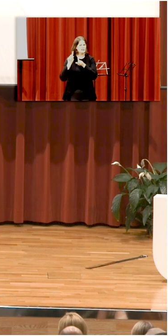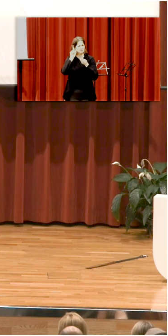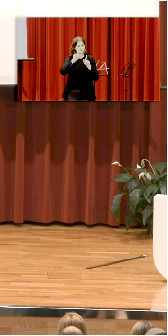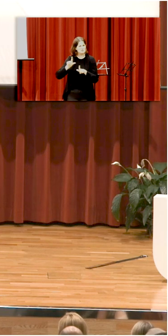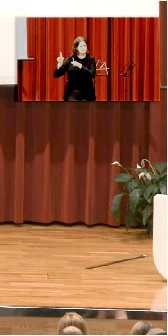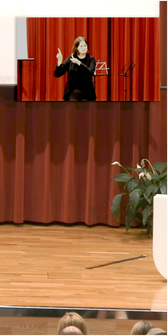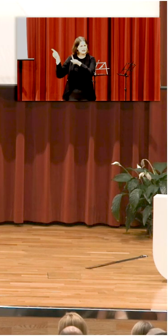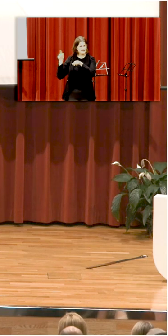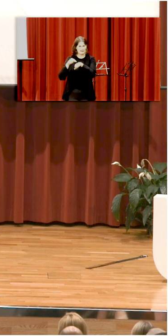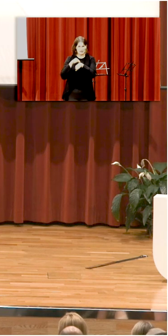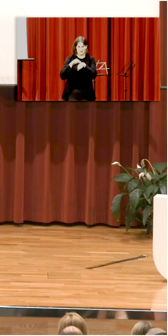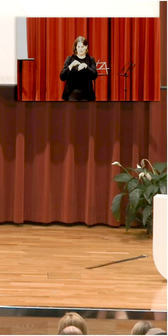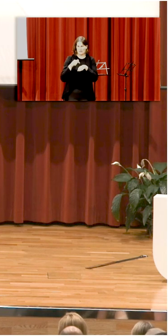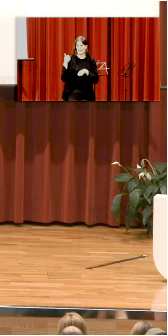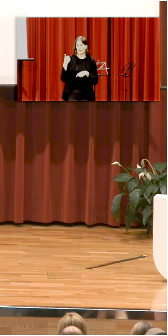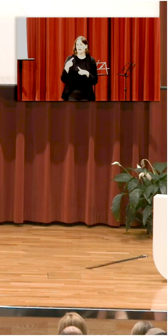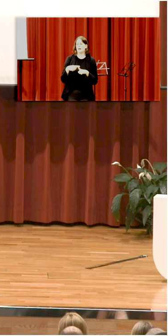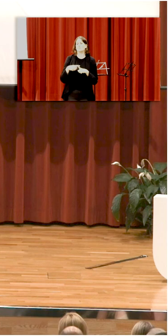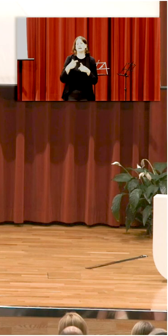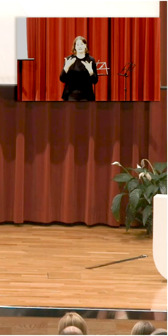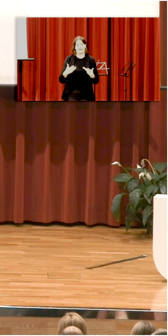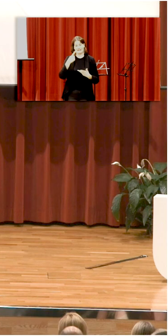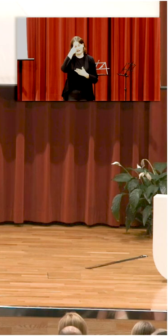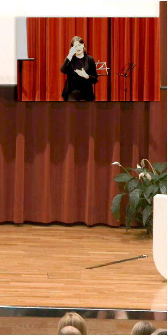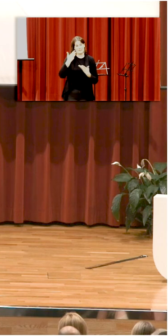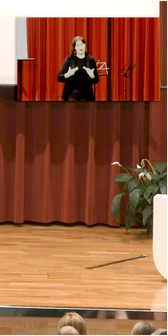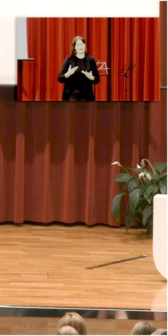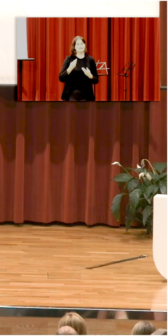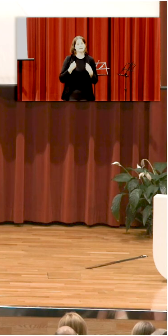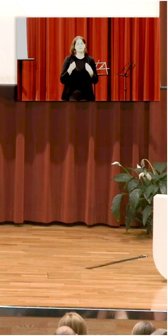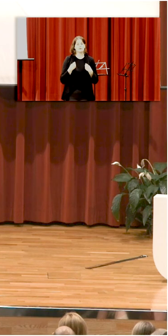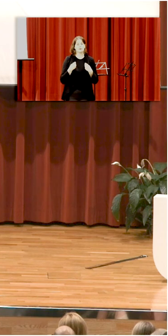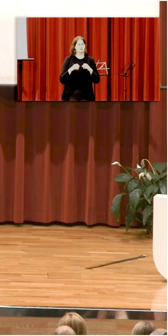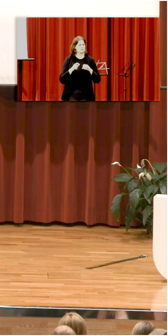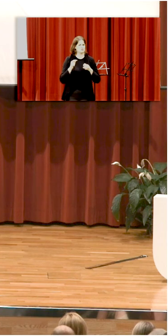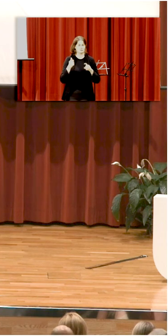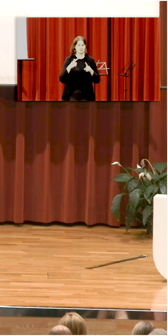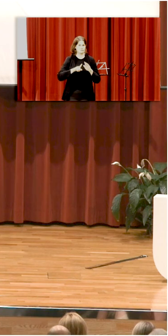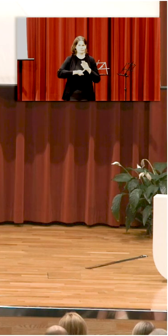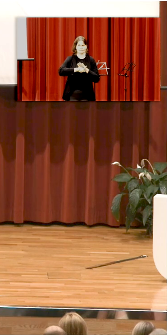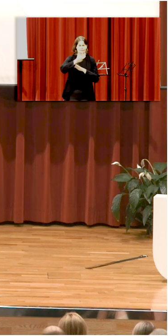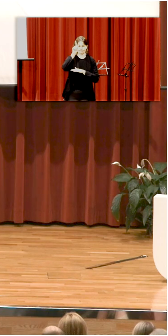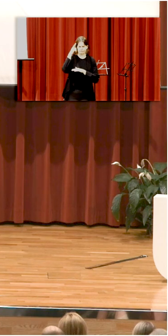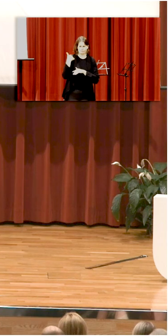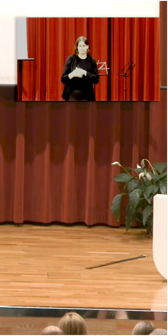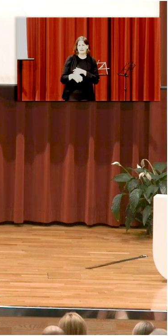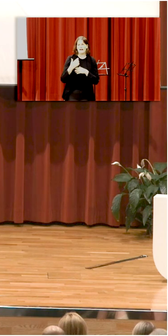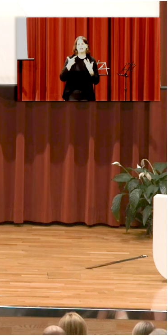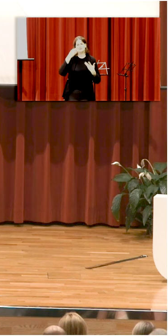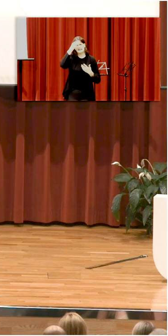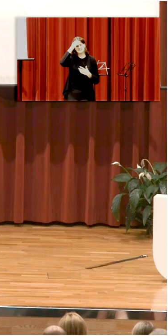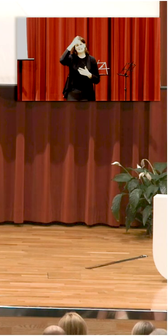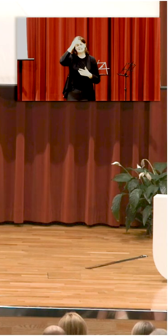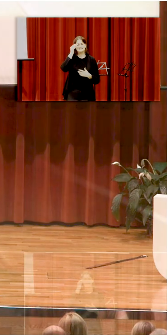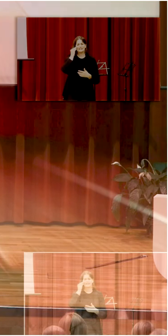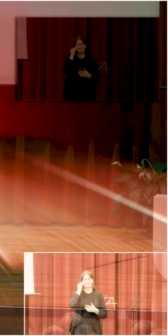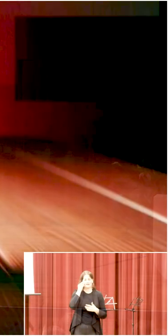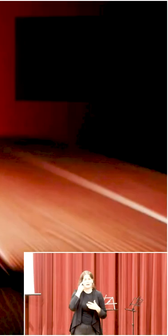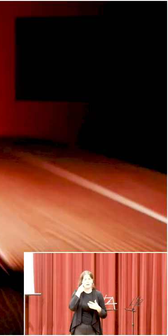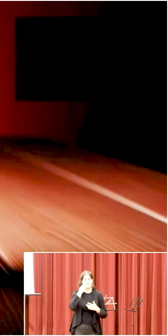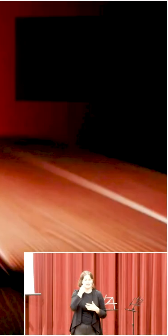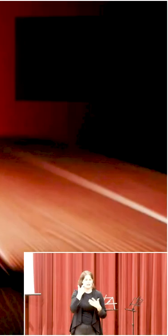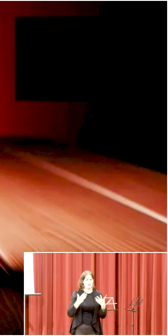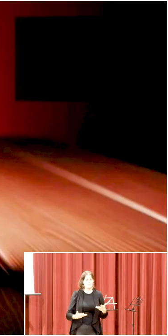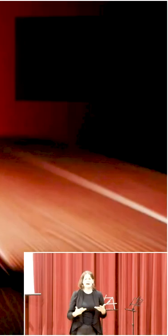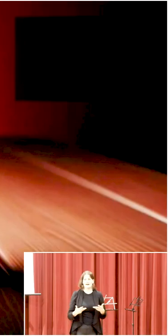una intel·ligència artificial, la que estem veient ara generativa, estreta. Vull dir, que aprèn amb un entorn molt conegut de dades, no? Tot això es basa de dades. Tu li